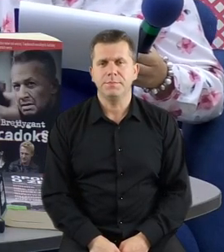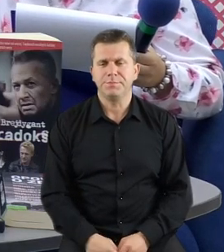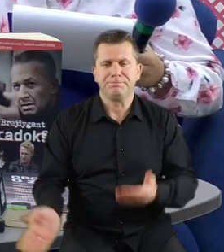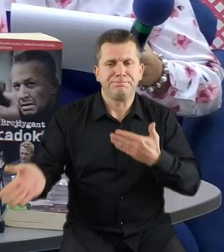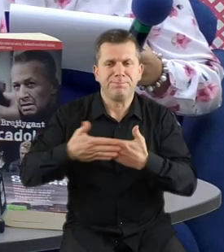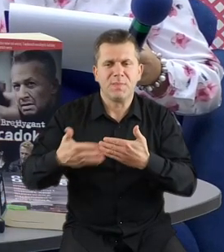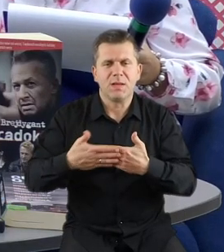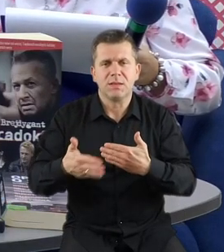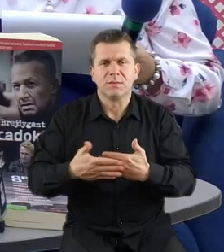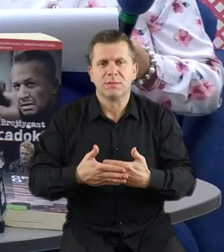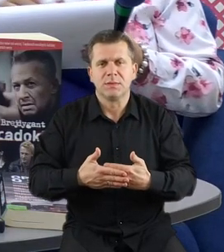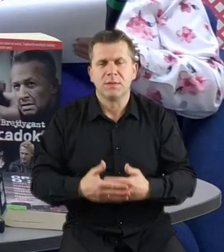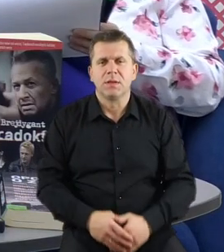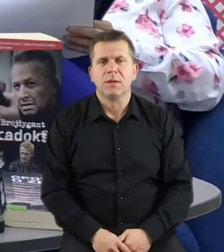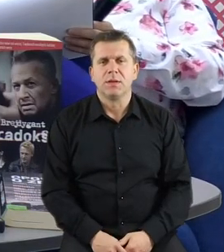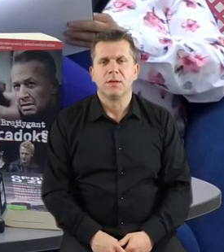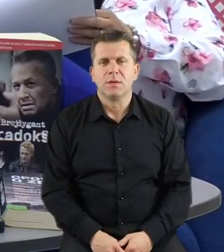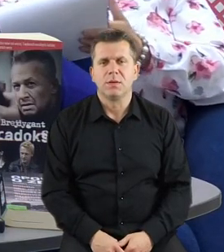Taki zbliżania się.